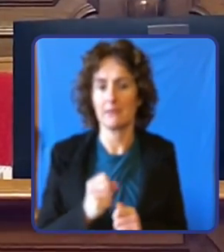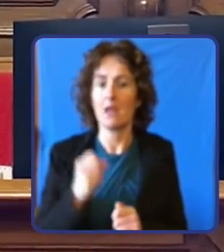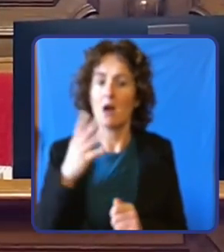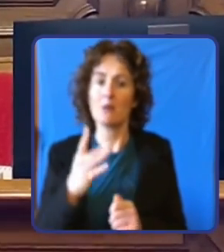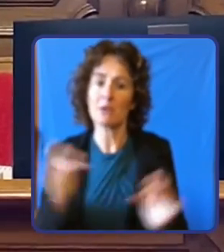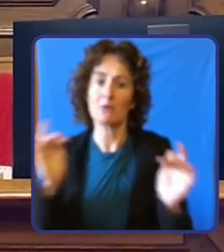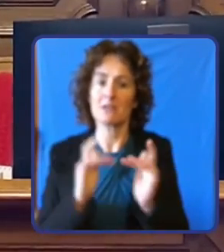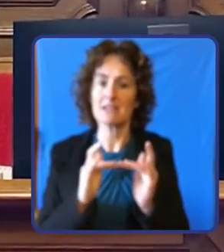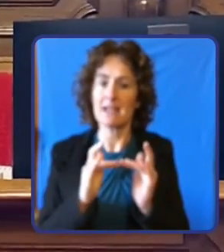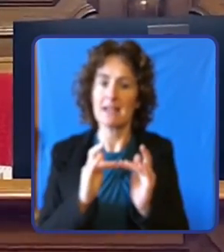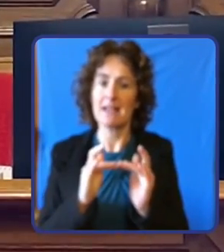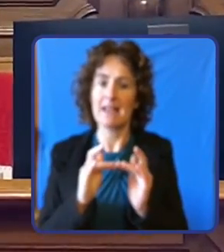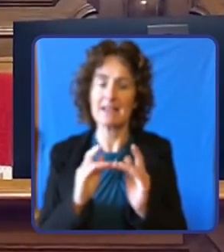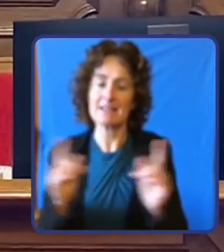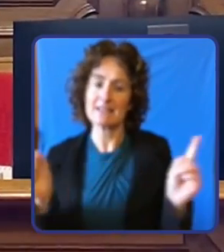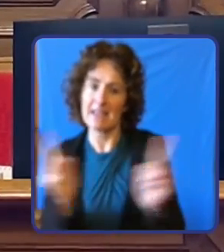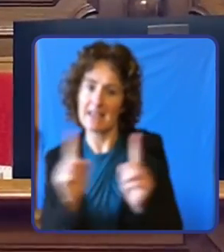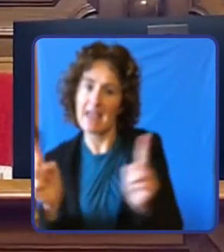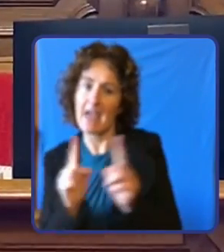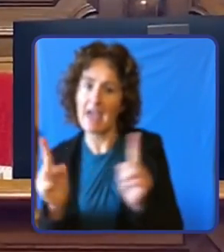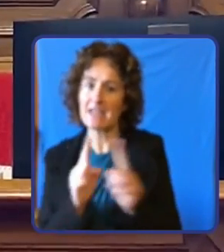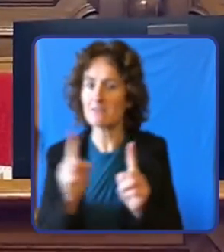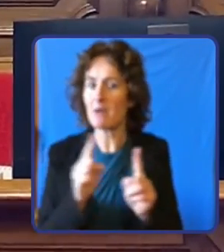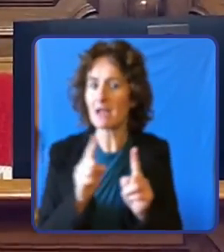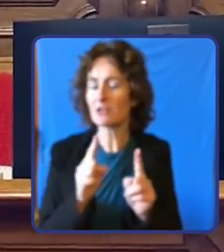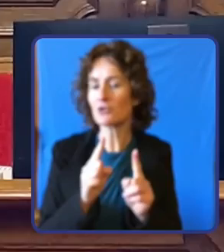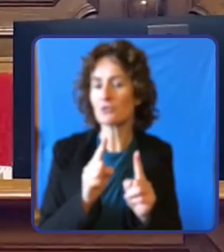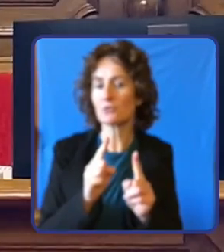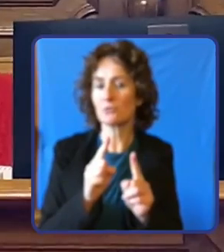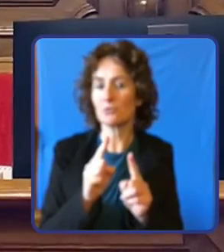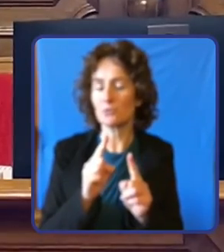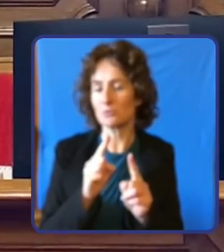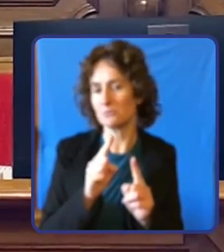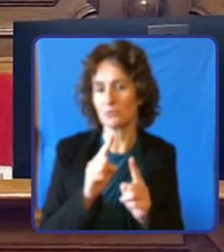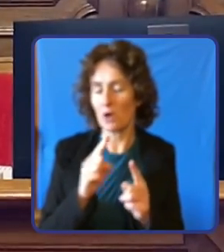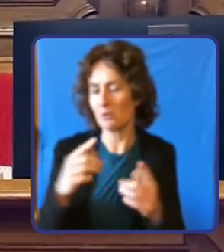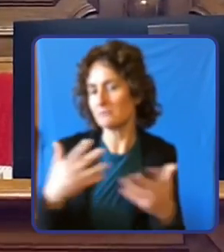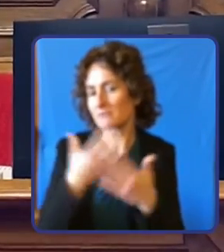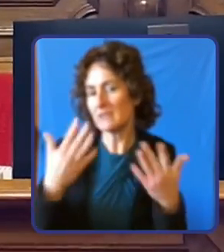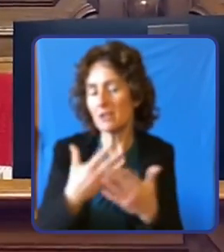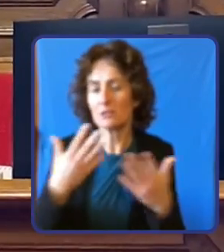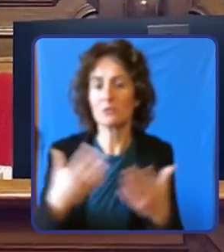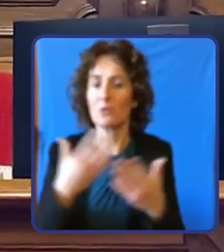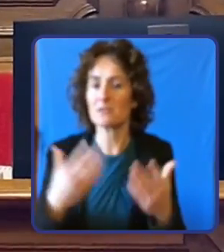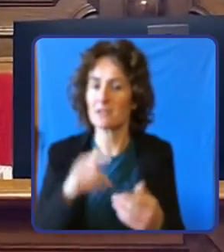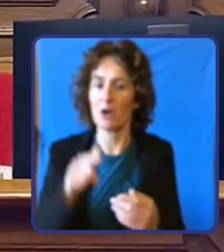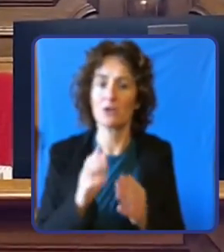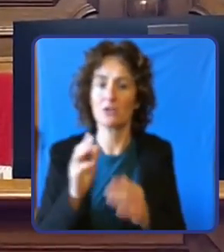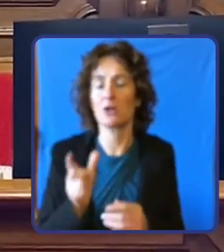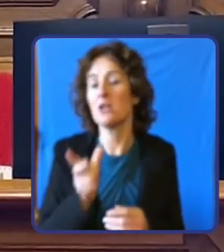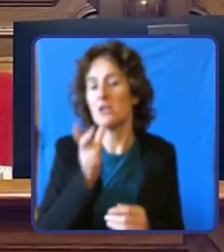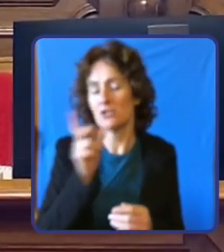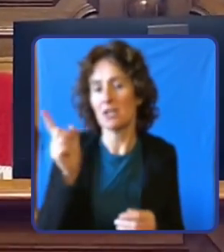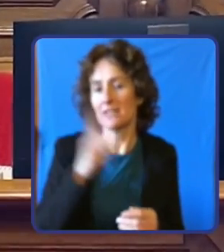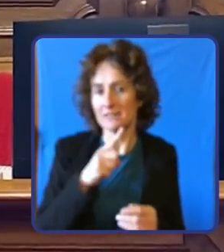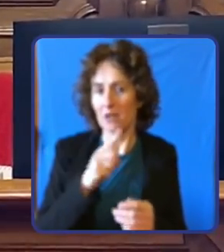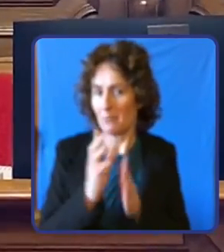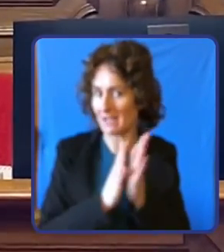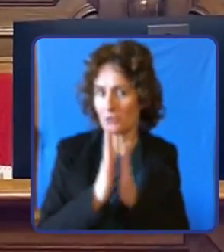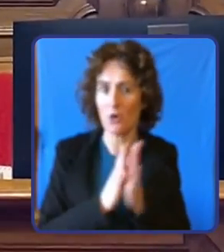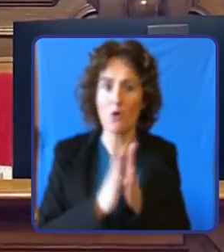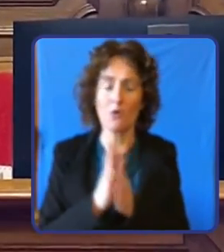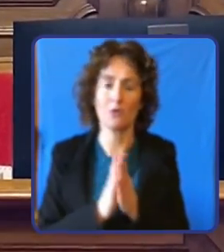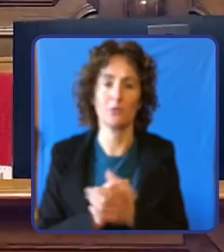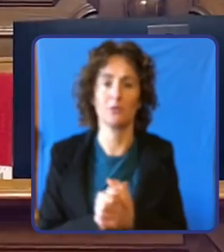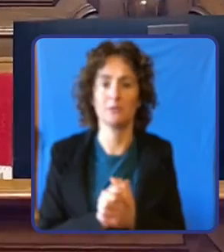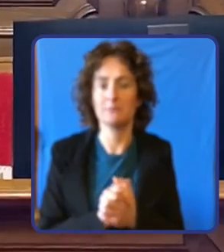Tamásnak mindig örömet okoz, úgyhogy örülök, hogy legalább ilyenkor sikerül örömet szerezni önnek. ha már annak nem is tud örülni, hogy a város még